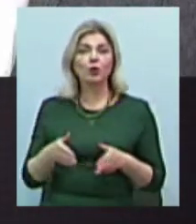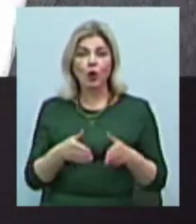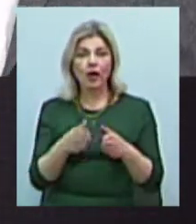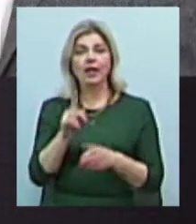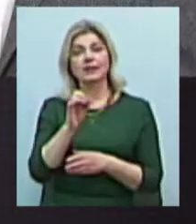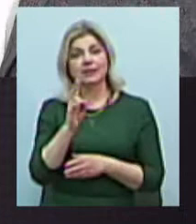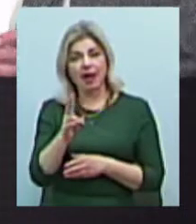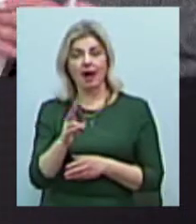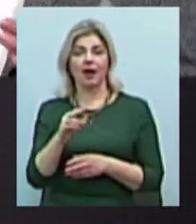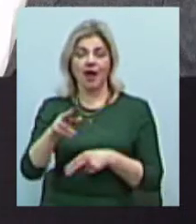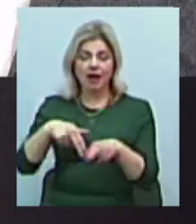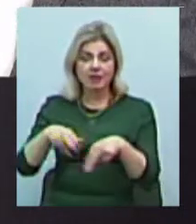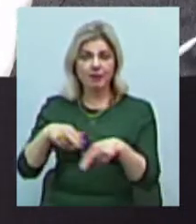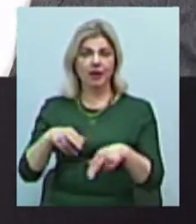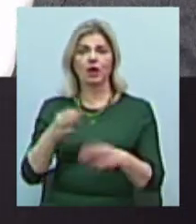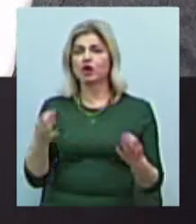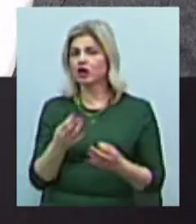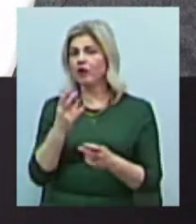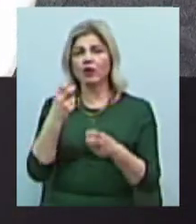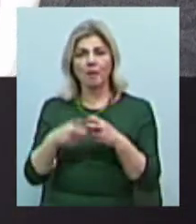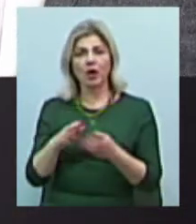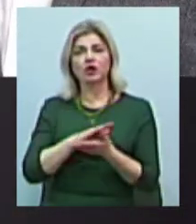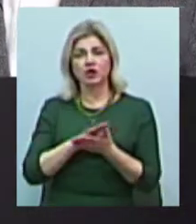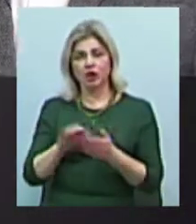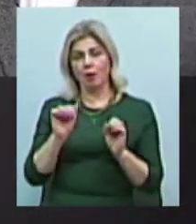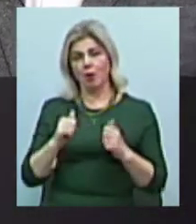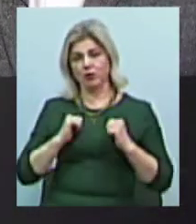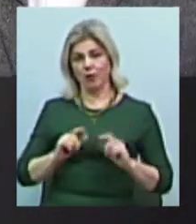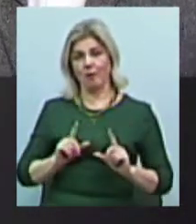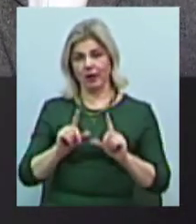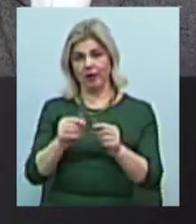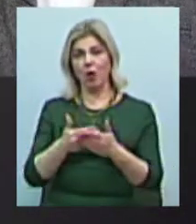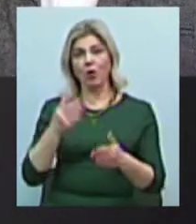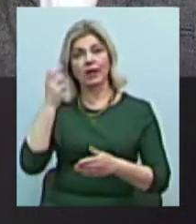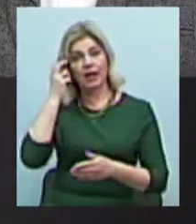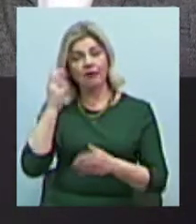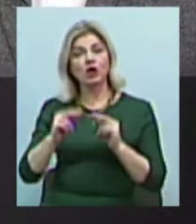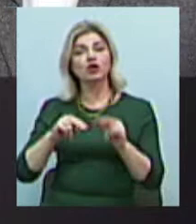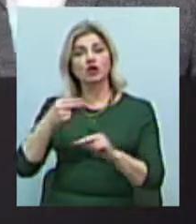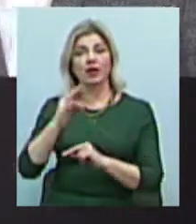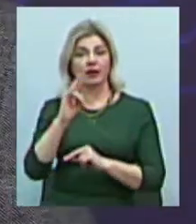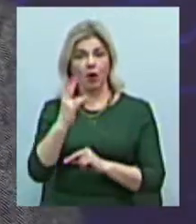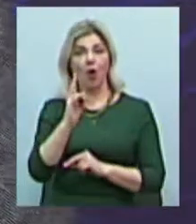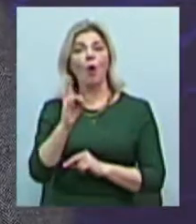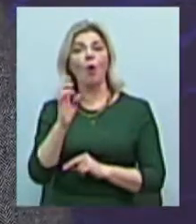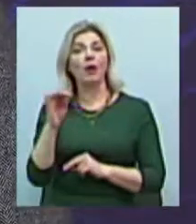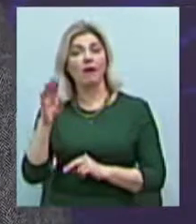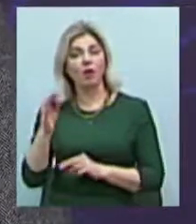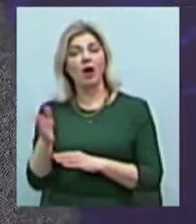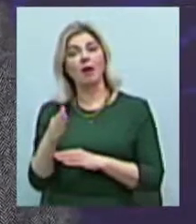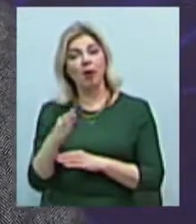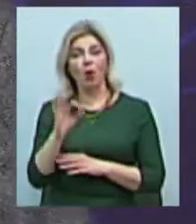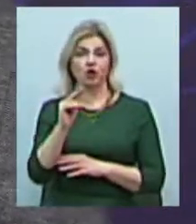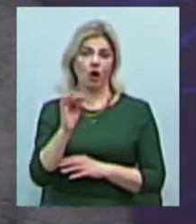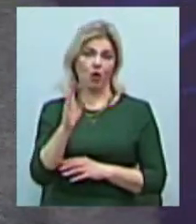знаками, нічого не поламно, чистенько, щоб вони могли спокійно приїхати від міста Києва через Миколаїв, Коблево, Рибаківку,